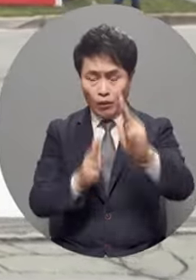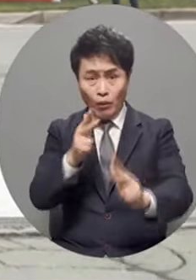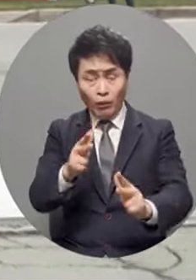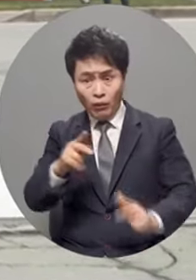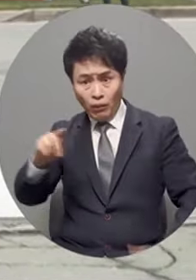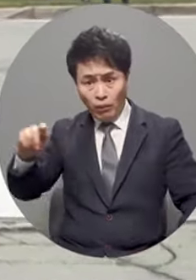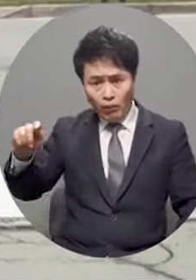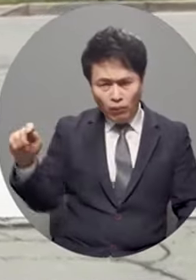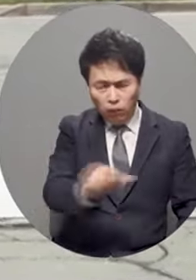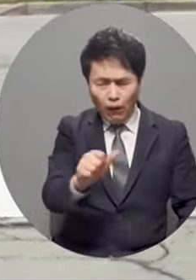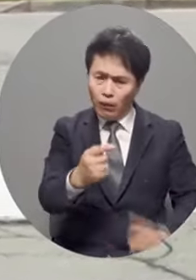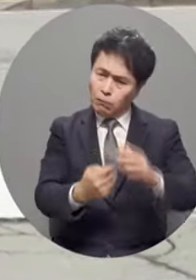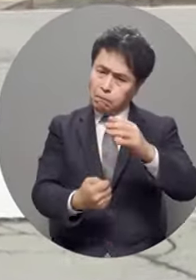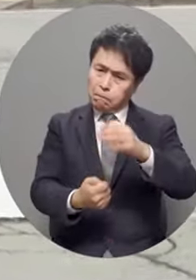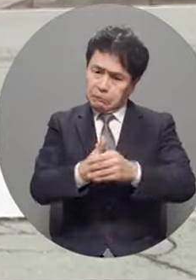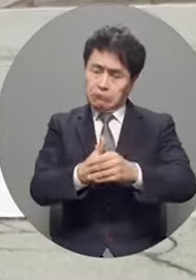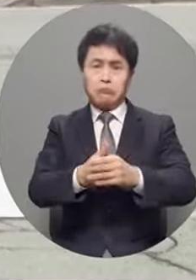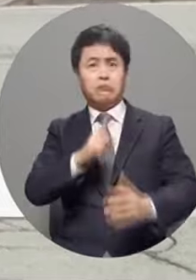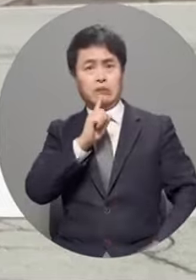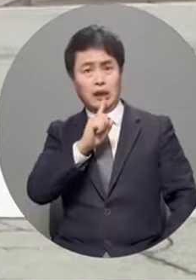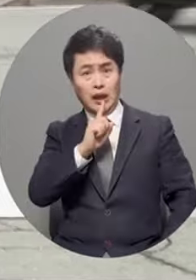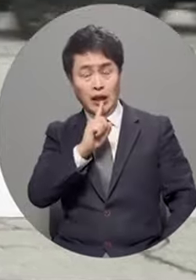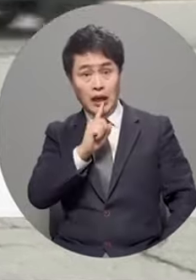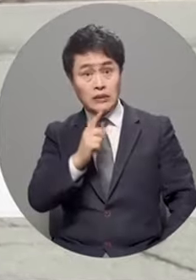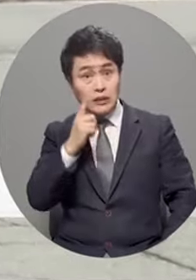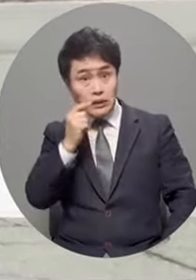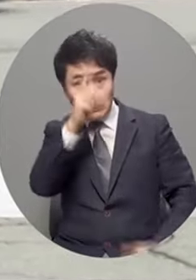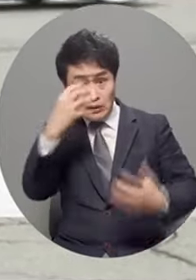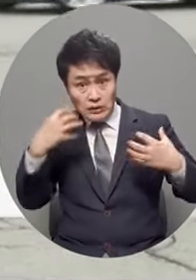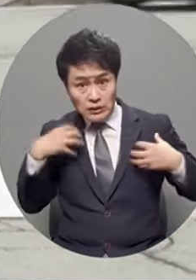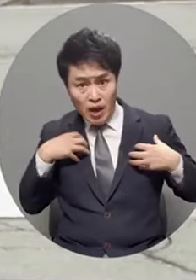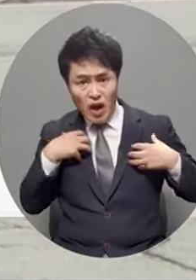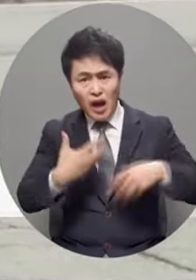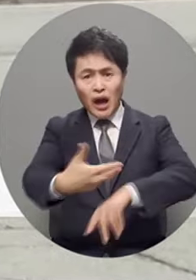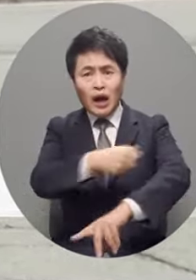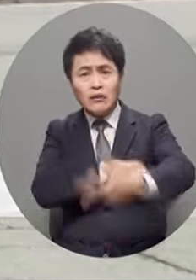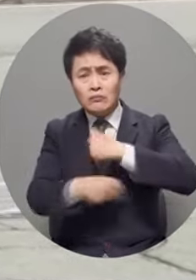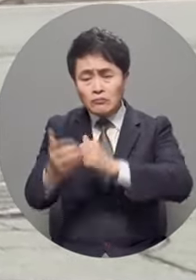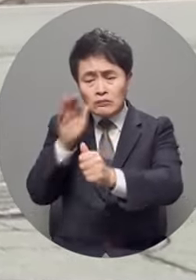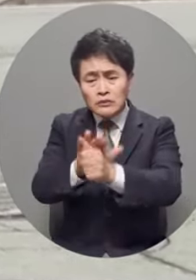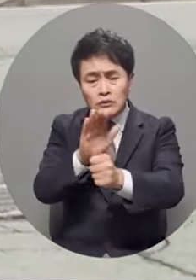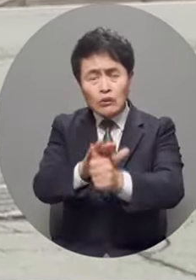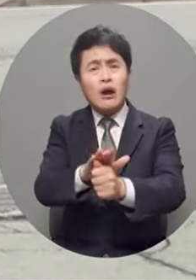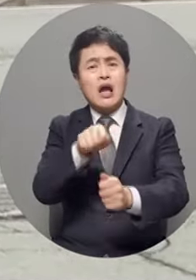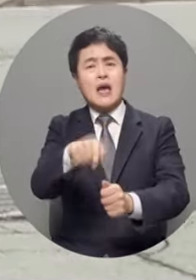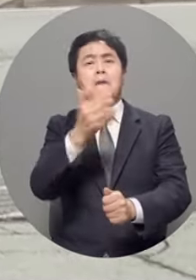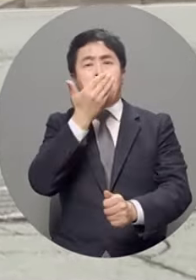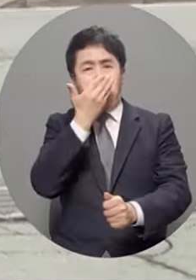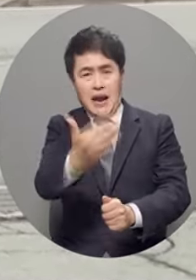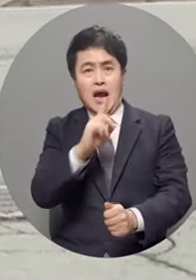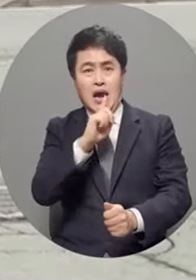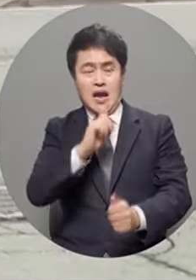속도로는 매우 이례적으로 빨랐는데요. 일본 정부의 전폭적인 지원이 있었기 때문에 가능한